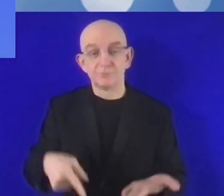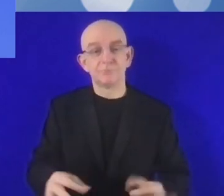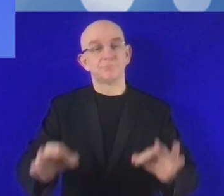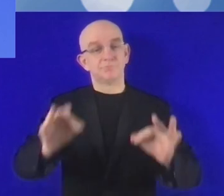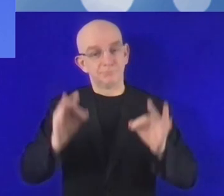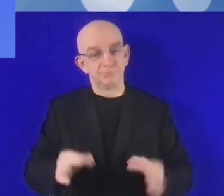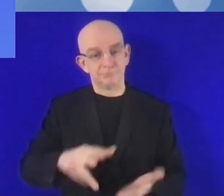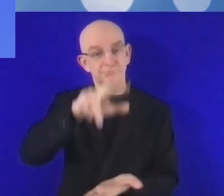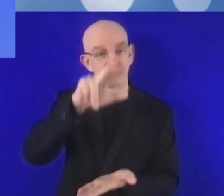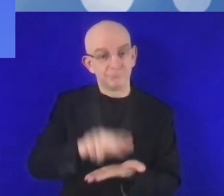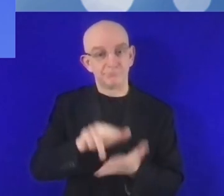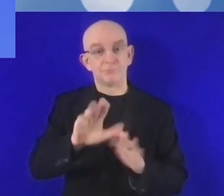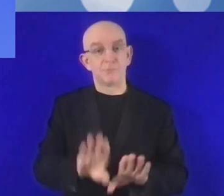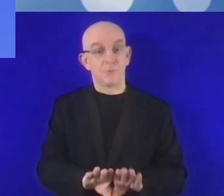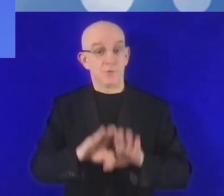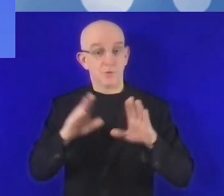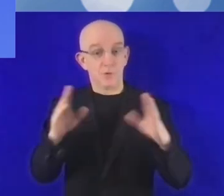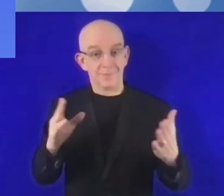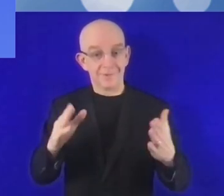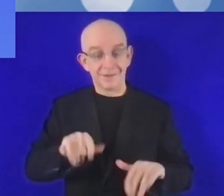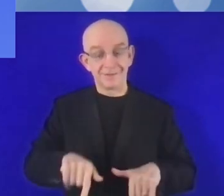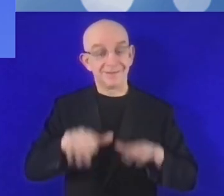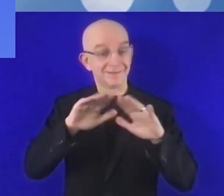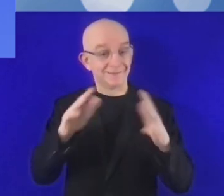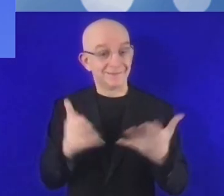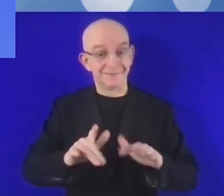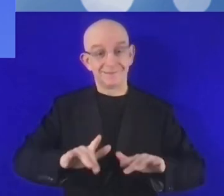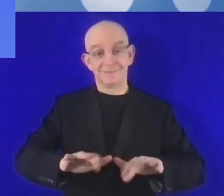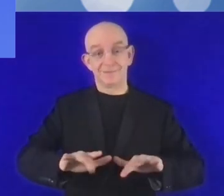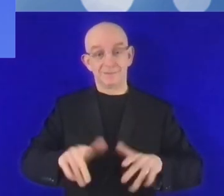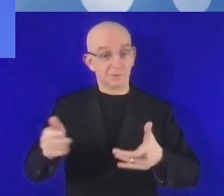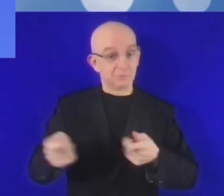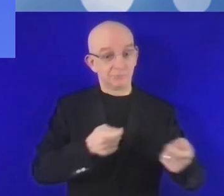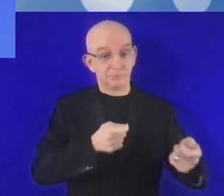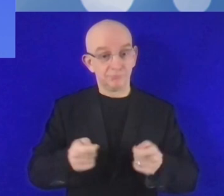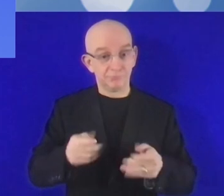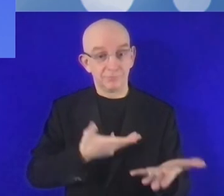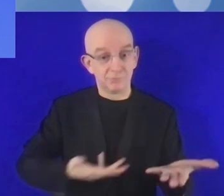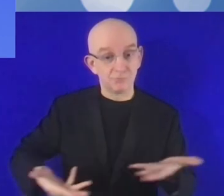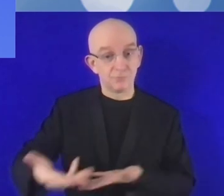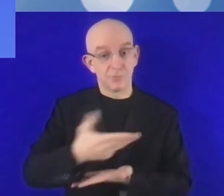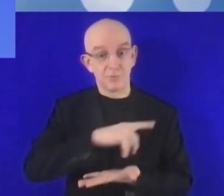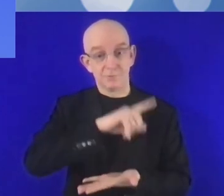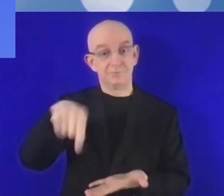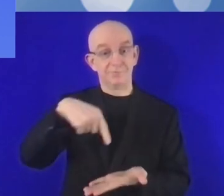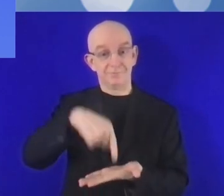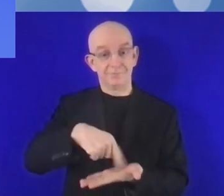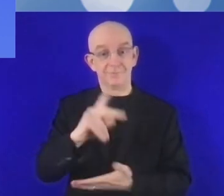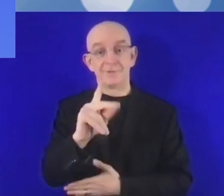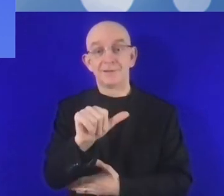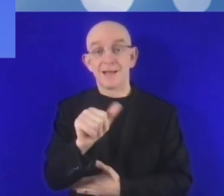официально приветствую вас всех на церемонии открытия цифрового саммита ООН в городе